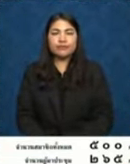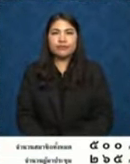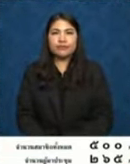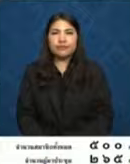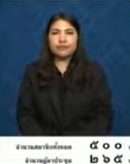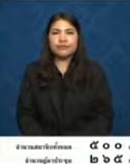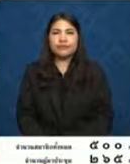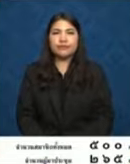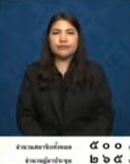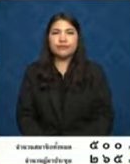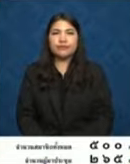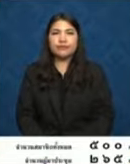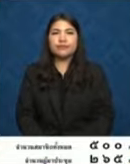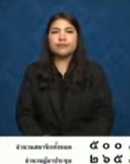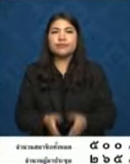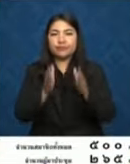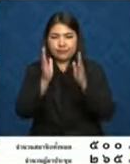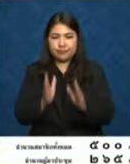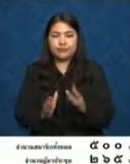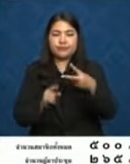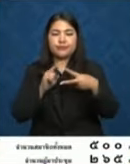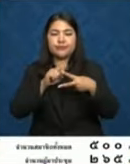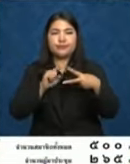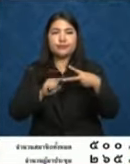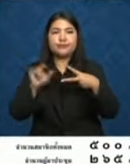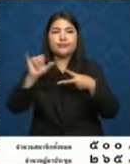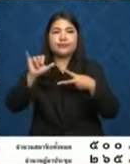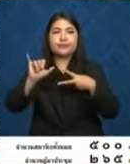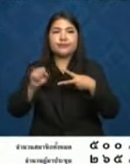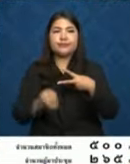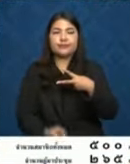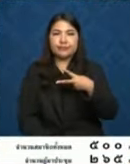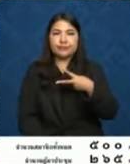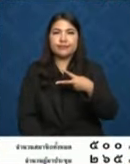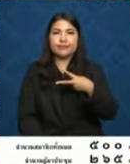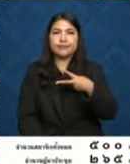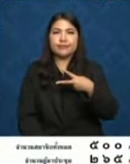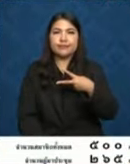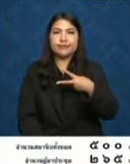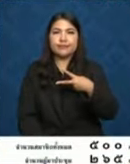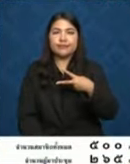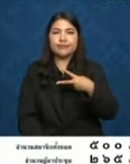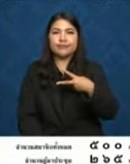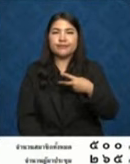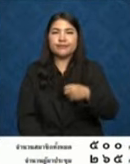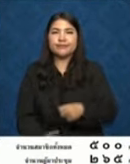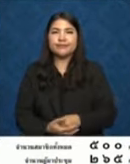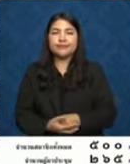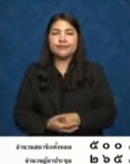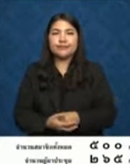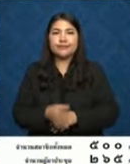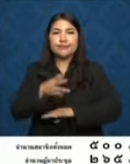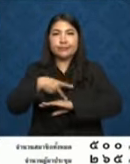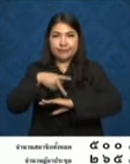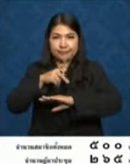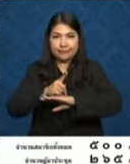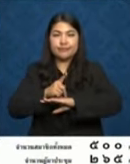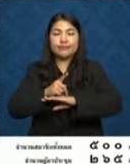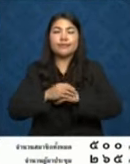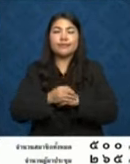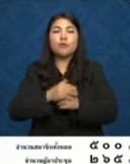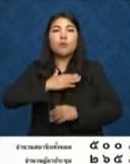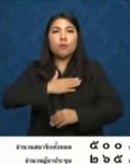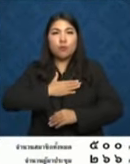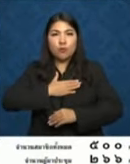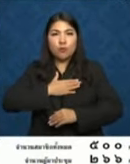ไปนะครับเชิญท่านสักการิยาครับ เรียนท่านประธานสภาที่เคารพ